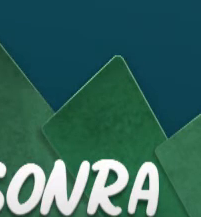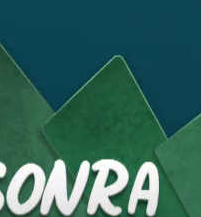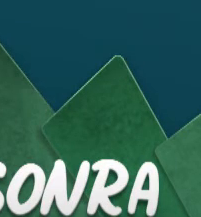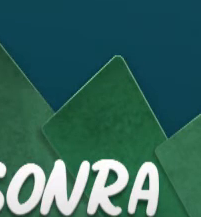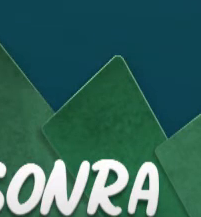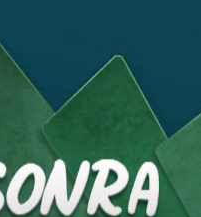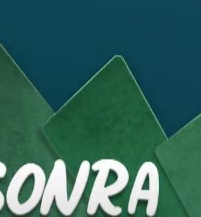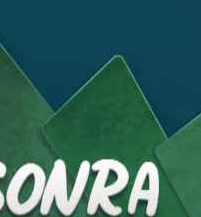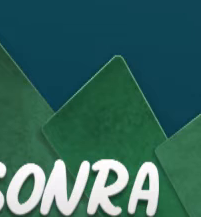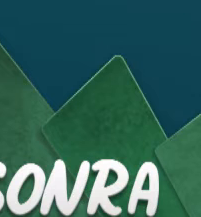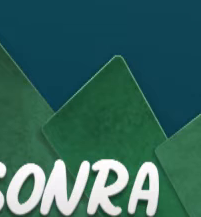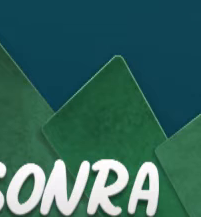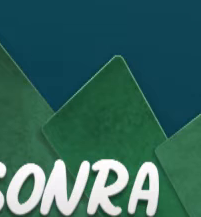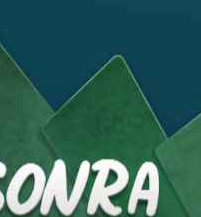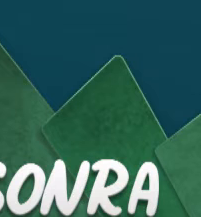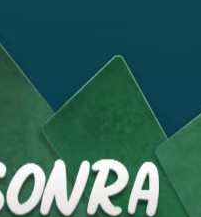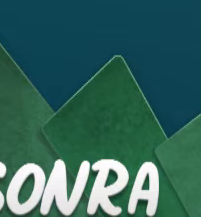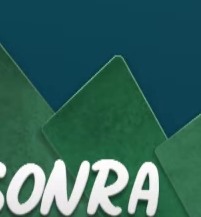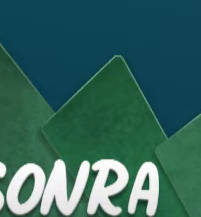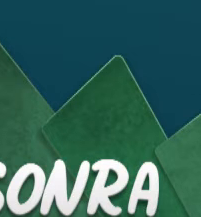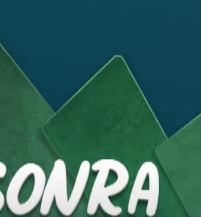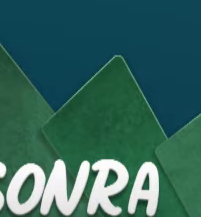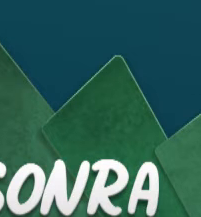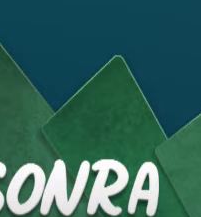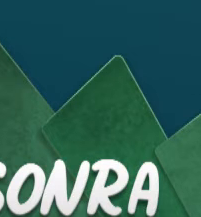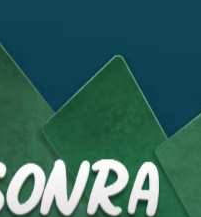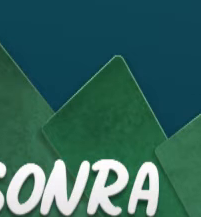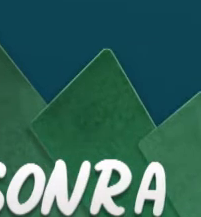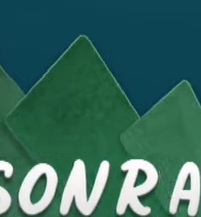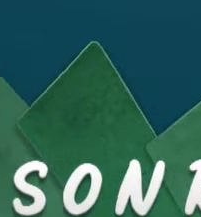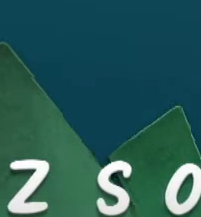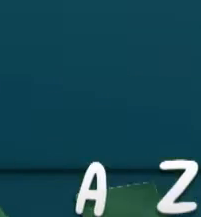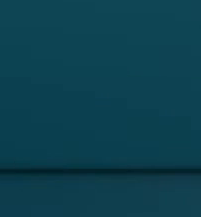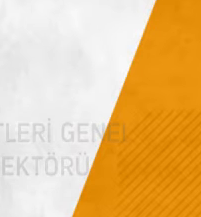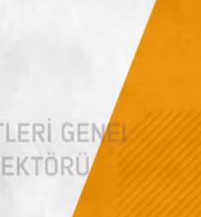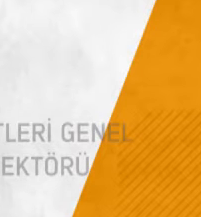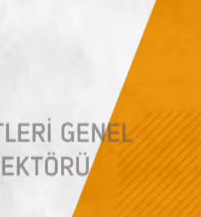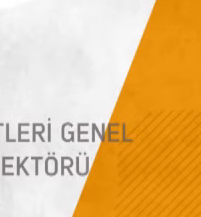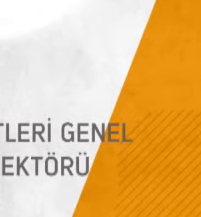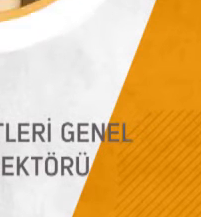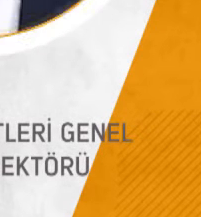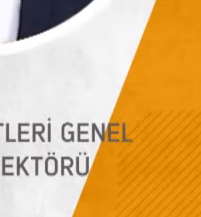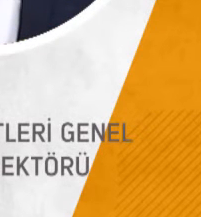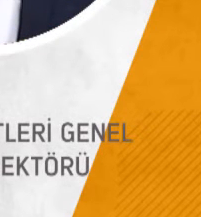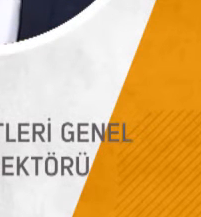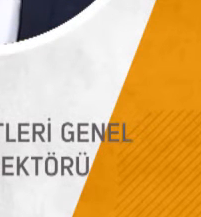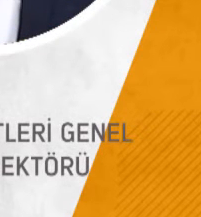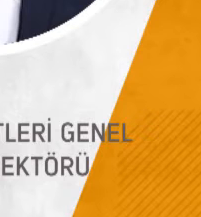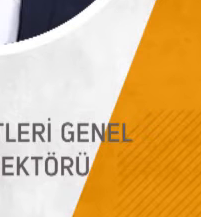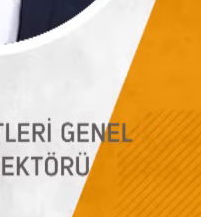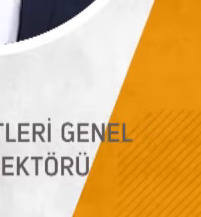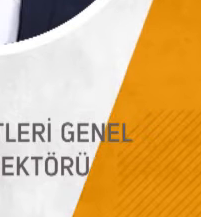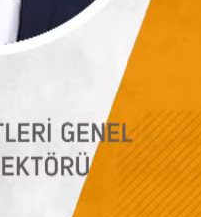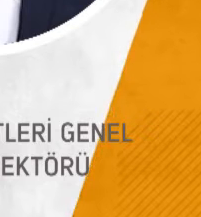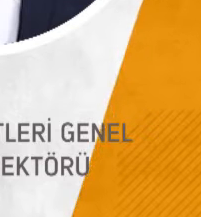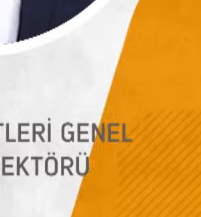bağışı süreci nasıl işler hangi aralıklarda kan bağışında bulunabilir izs konuyla ilgili merak edilenleri Türk